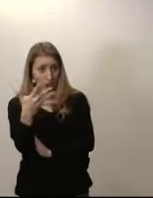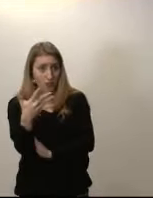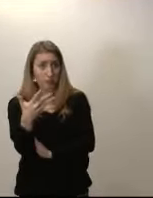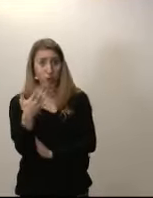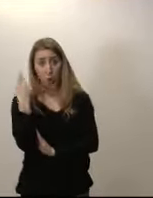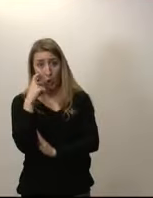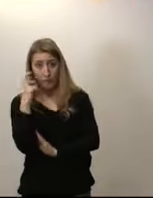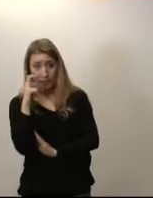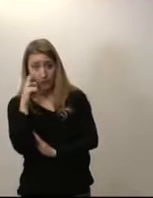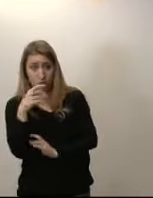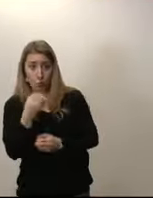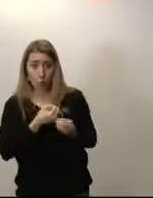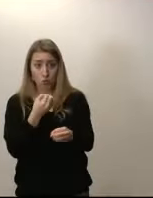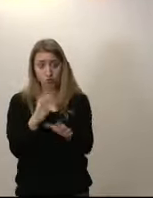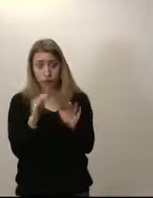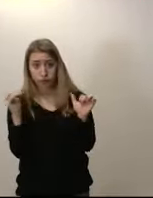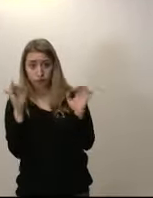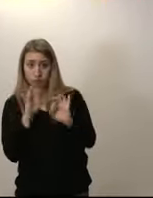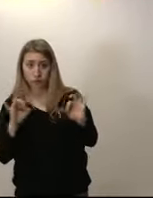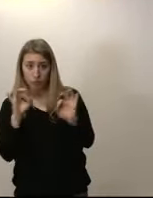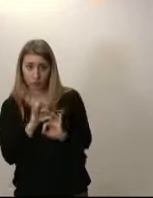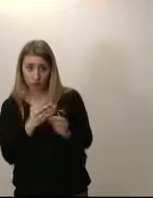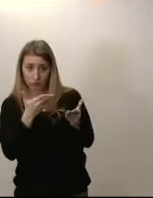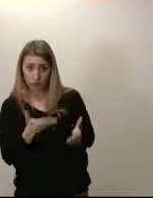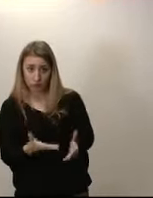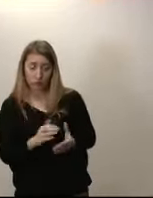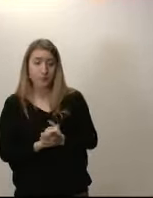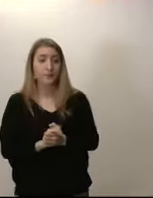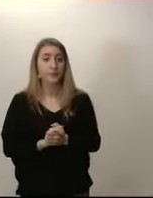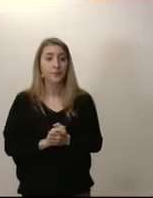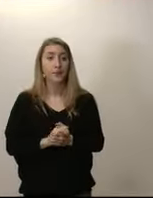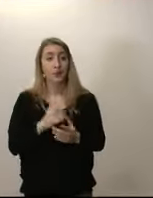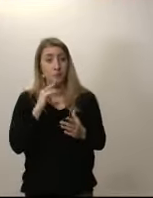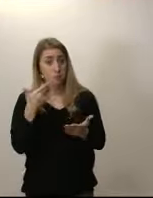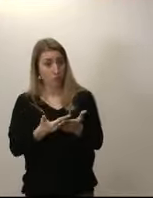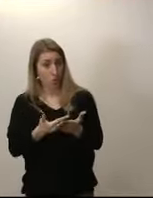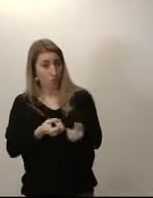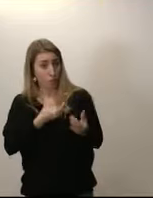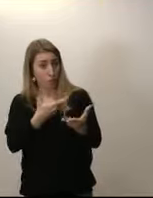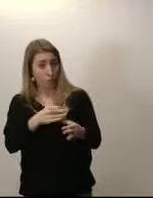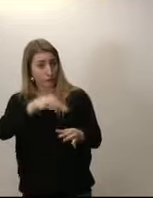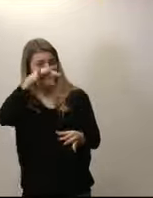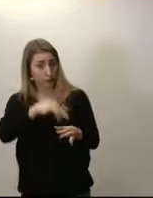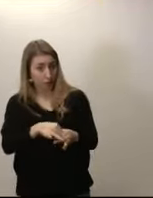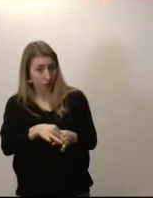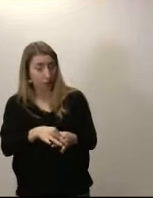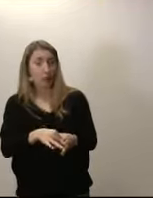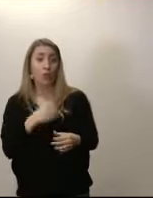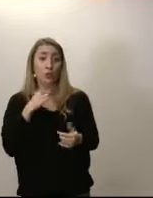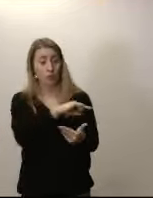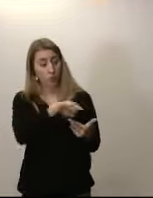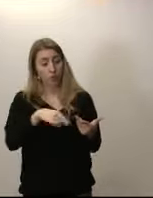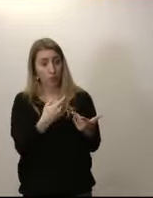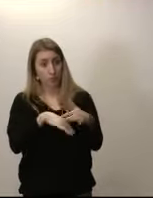aucune observation ni réserve de sa part. Et donc, pour passer au vote, j'ai bien noté qu'on votait pour les trois en même